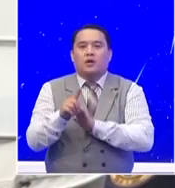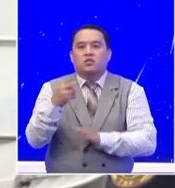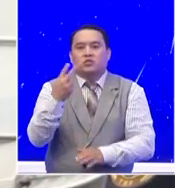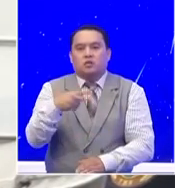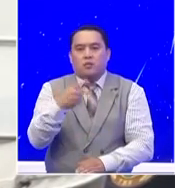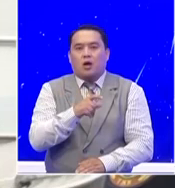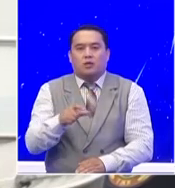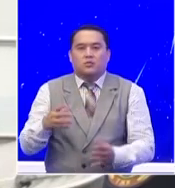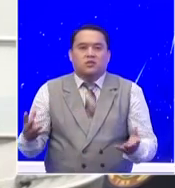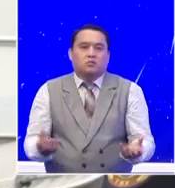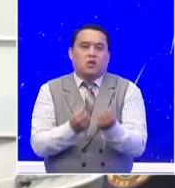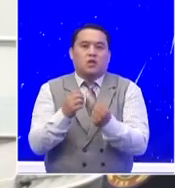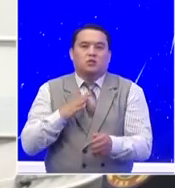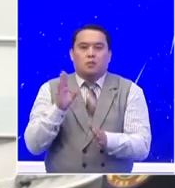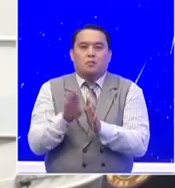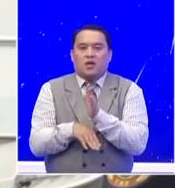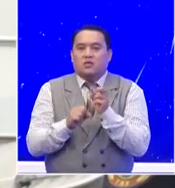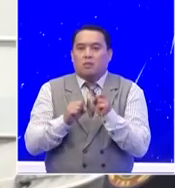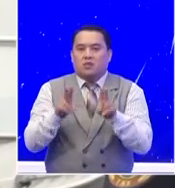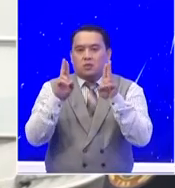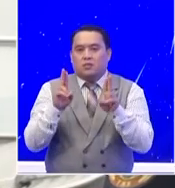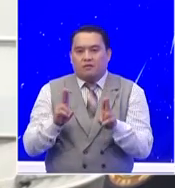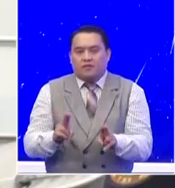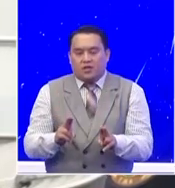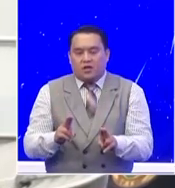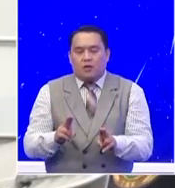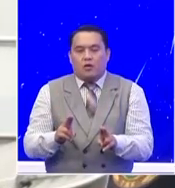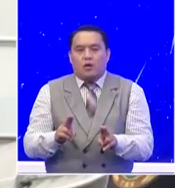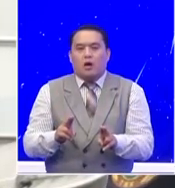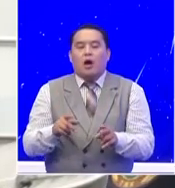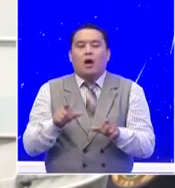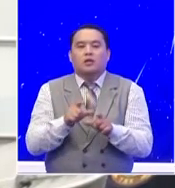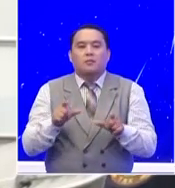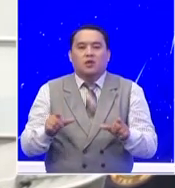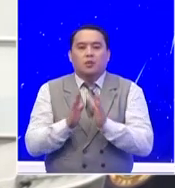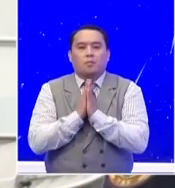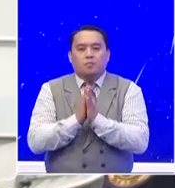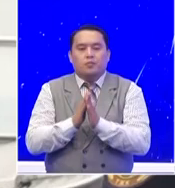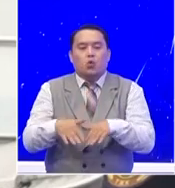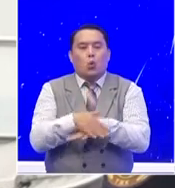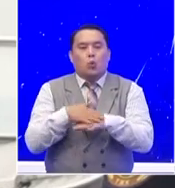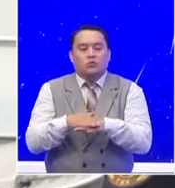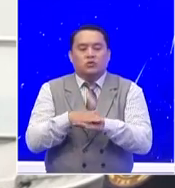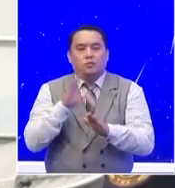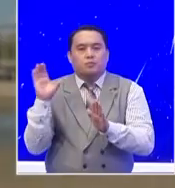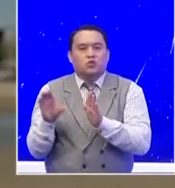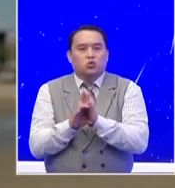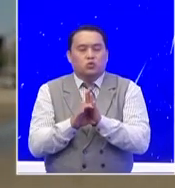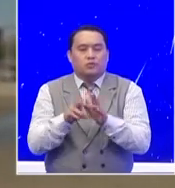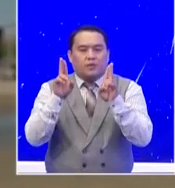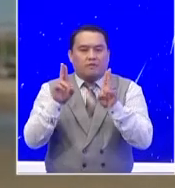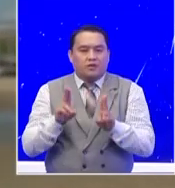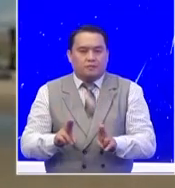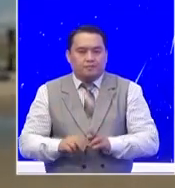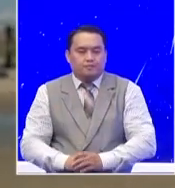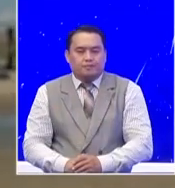жуық адам құтқарылды. Қауіпсіздік ережелерін сақтамағандықтарынан азаматтардан қауіпсіздік талаптарын барынша сақтауды сұраймыз.